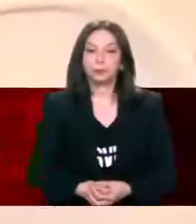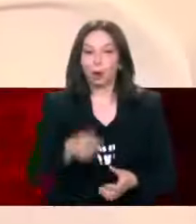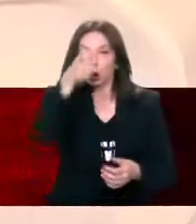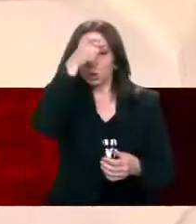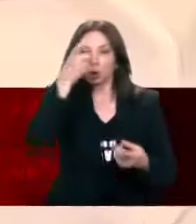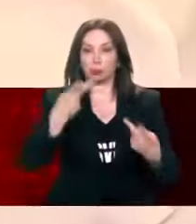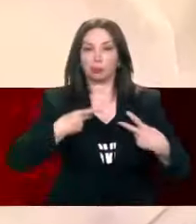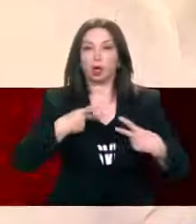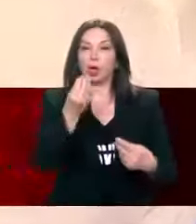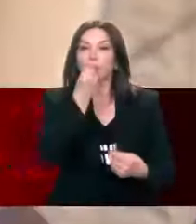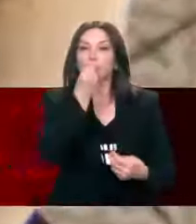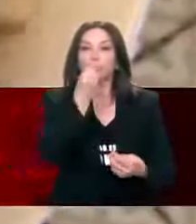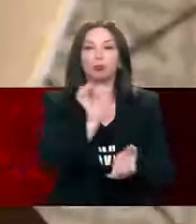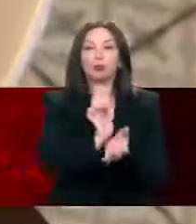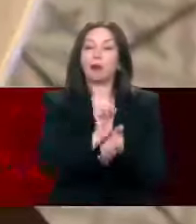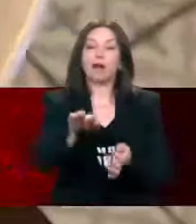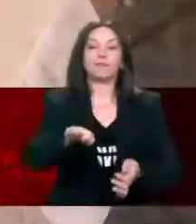Türk mutfağının vazgeçilmezlerinden...